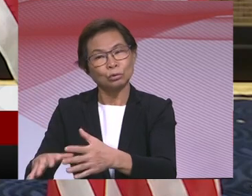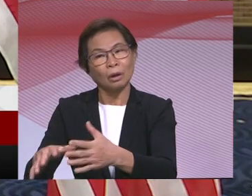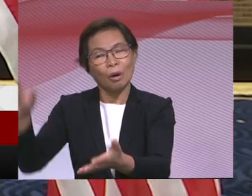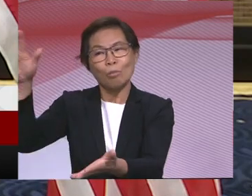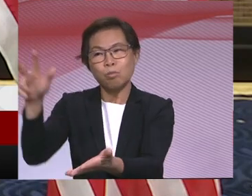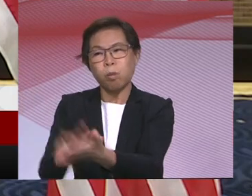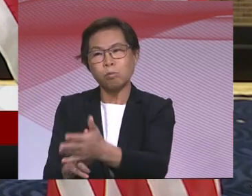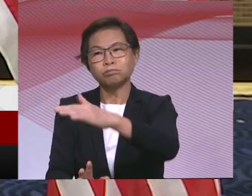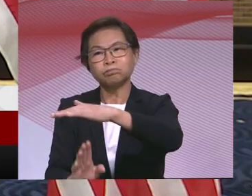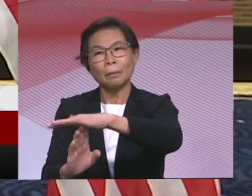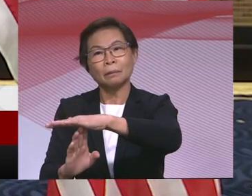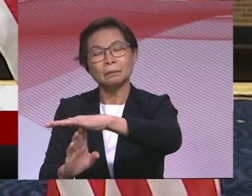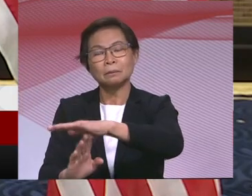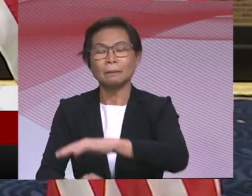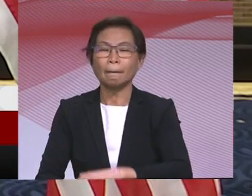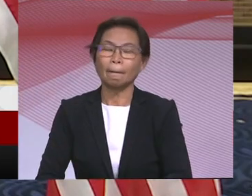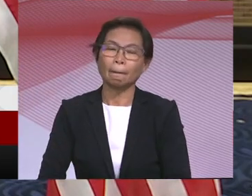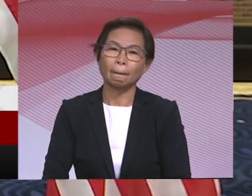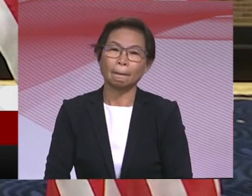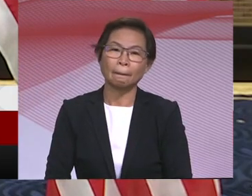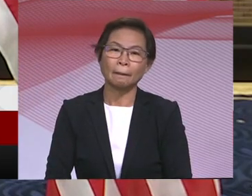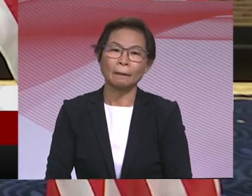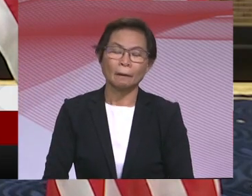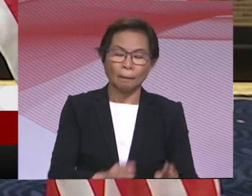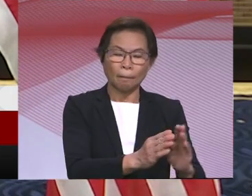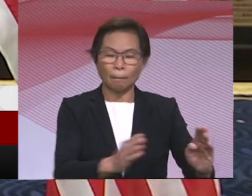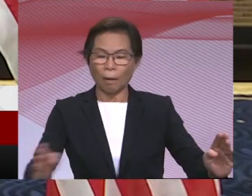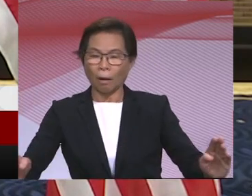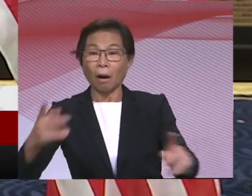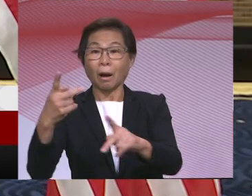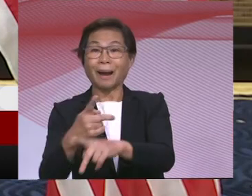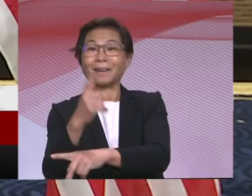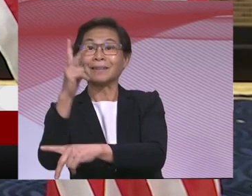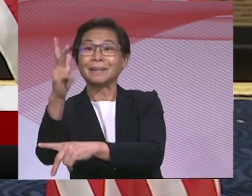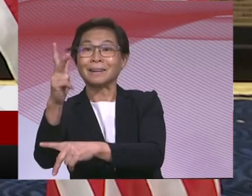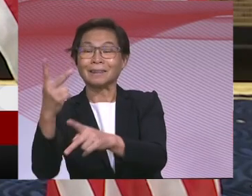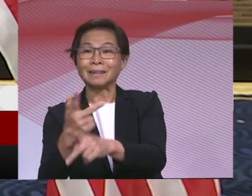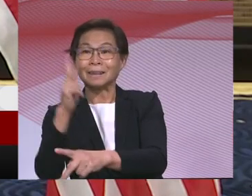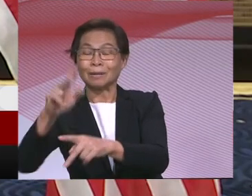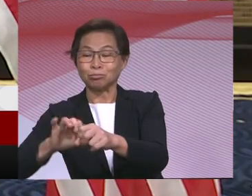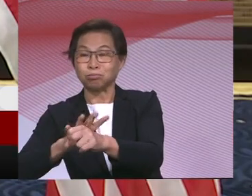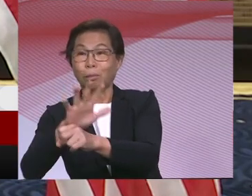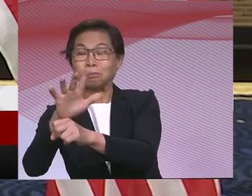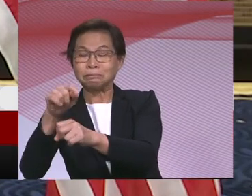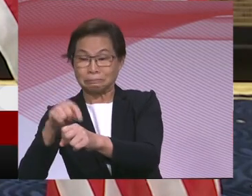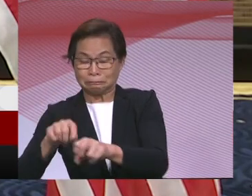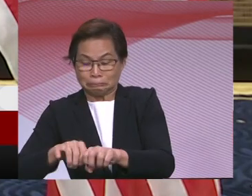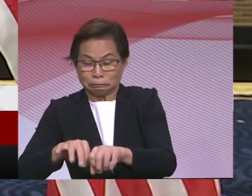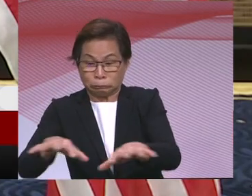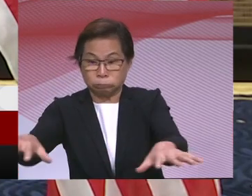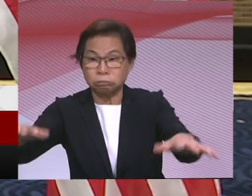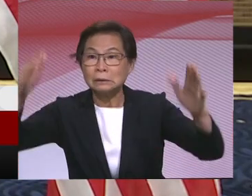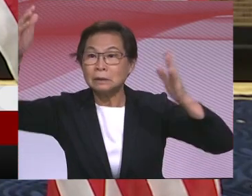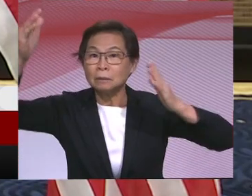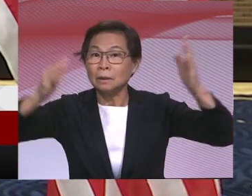disiarkan tamat di Spanyol tempo gelombang ketiga penularan jangkitan Kobe 19